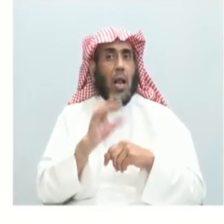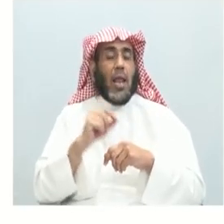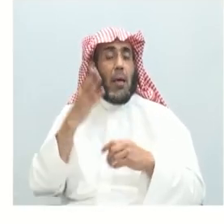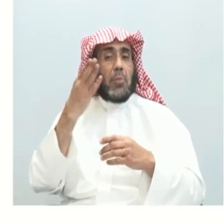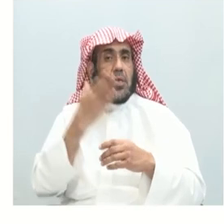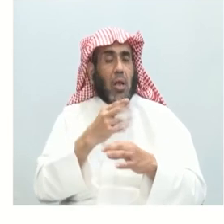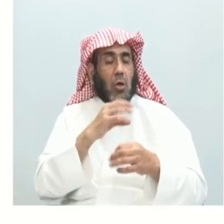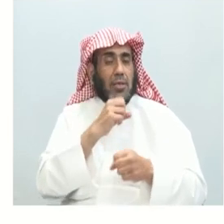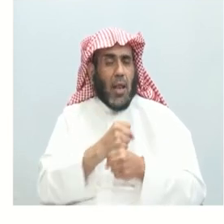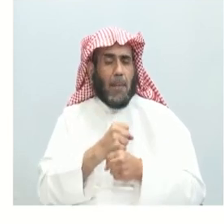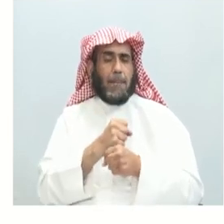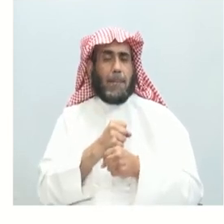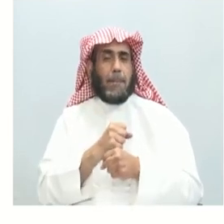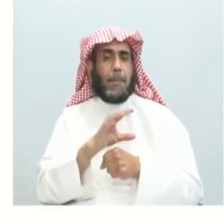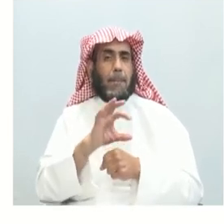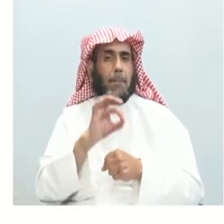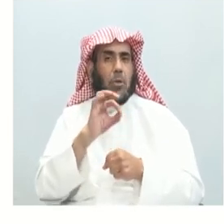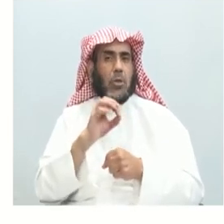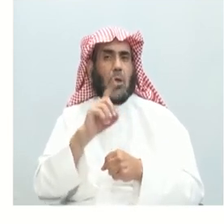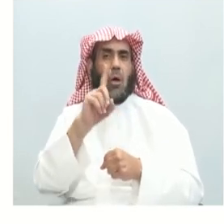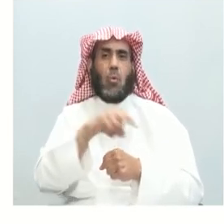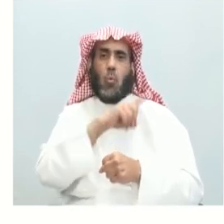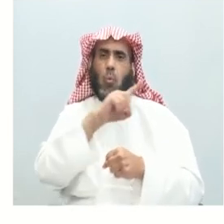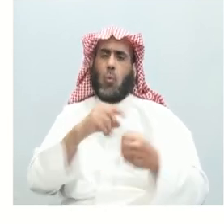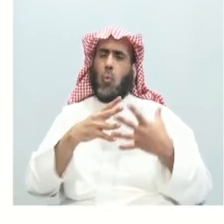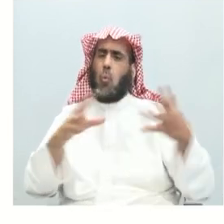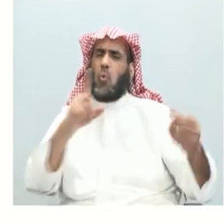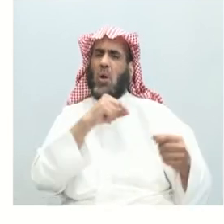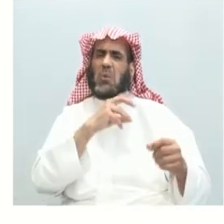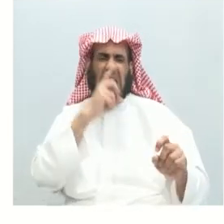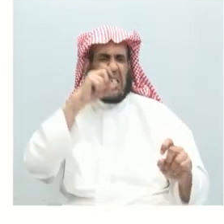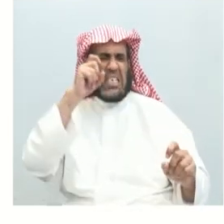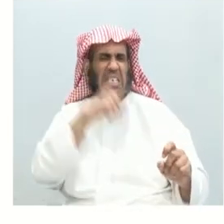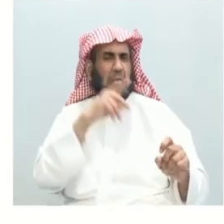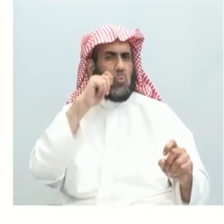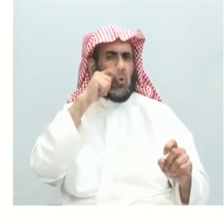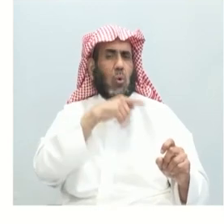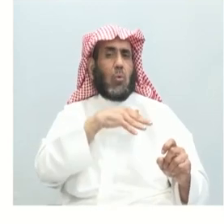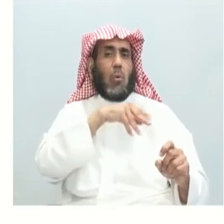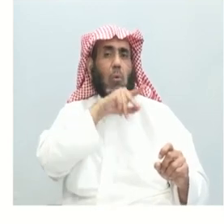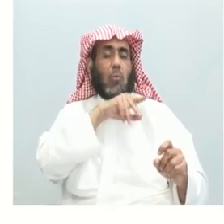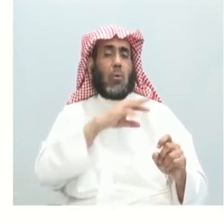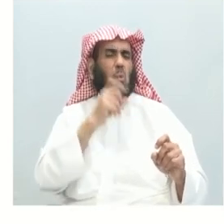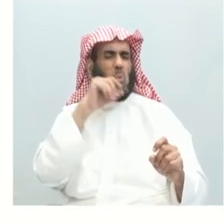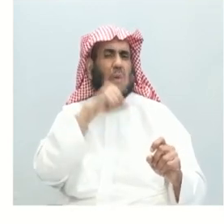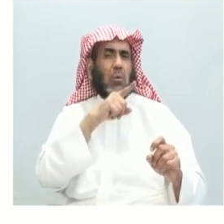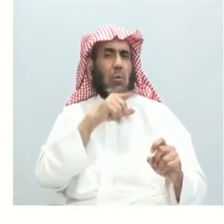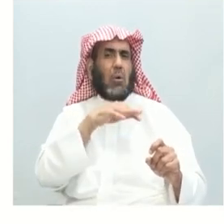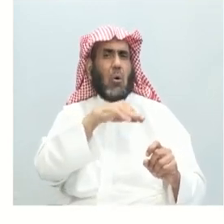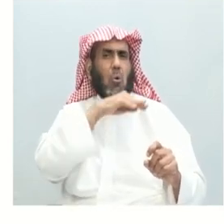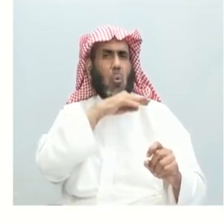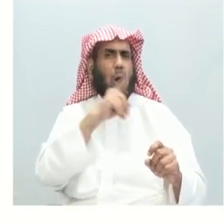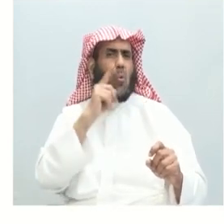الله عليه وسلم من الكبائر شتم الرجل والده شت شتم الرجل